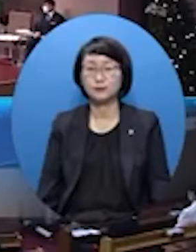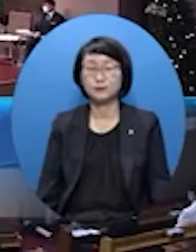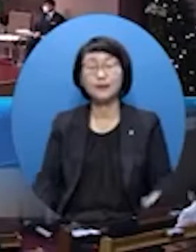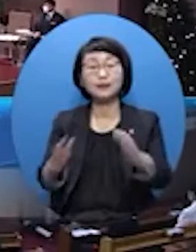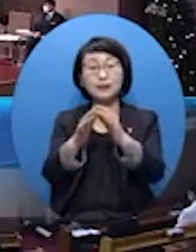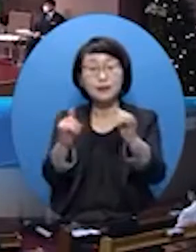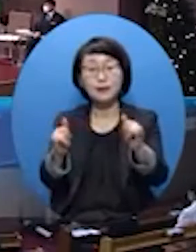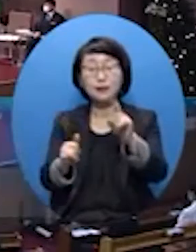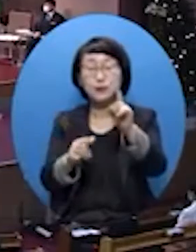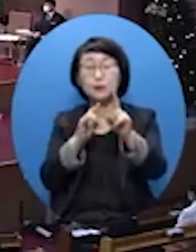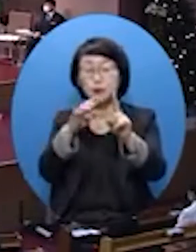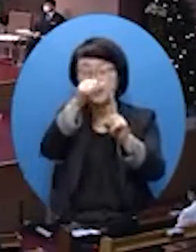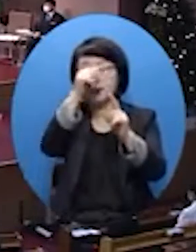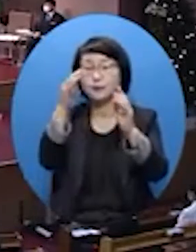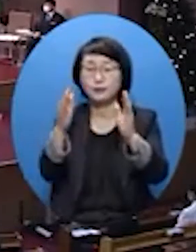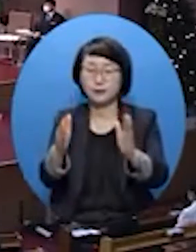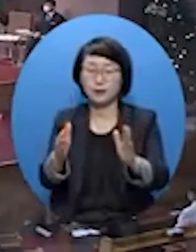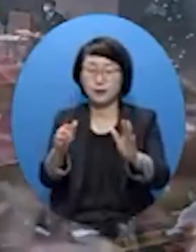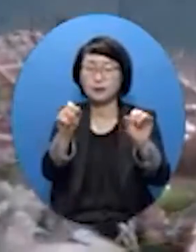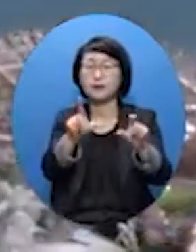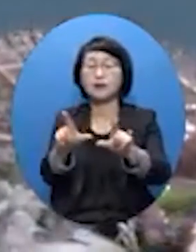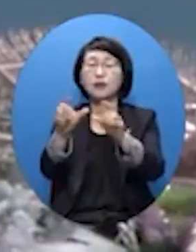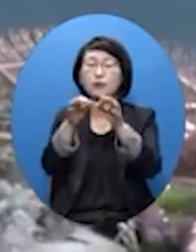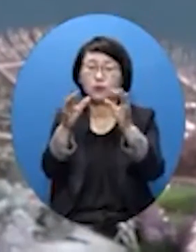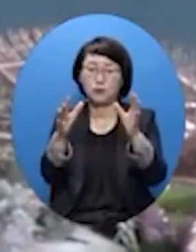사람이 한 번뿐인 인생을 살아가면서